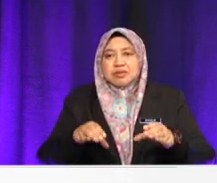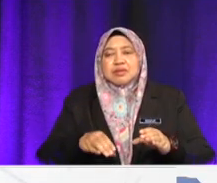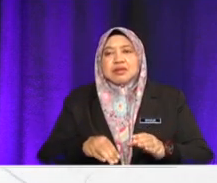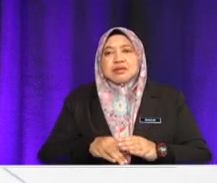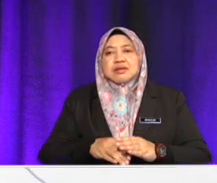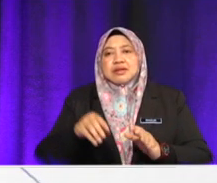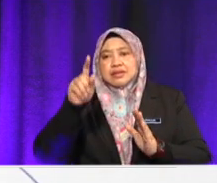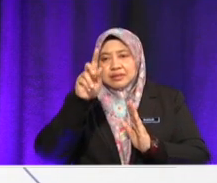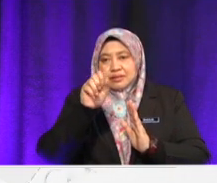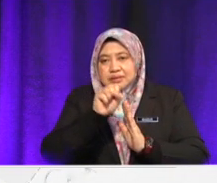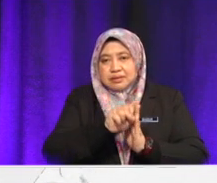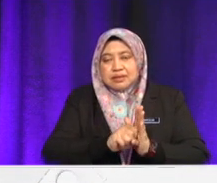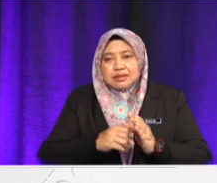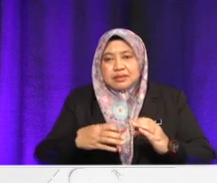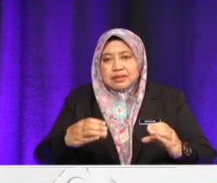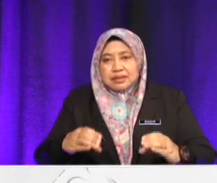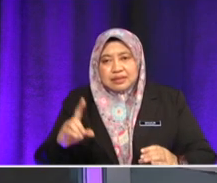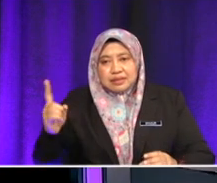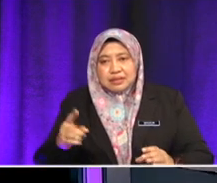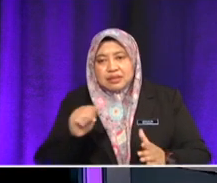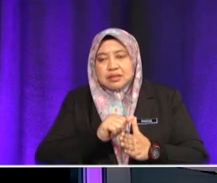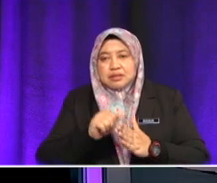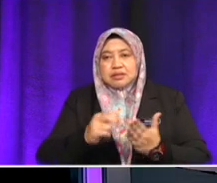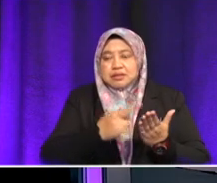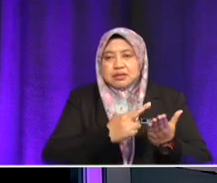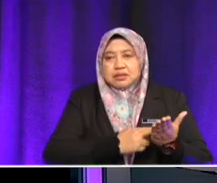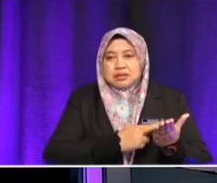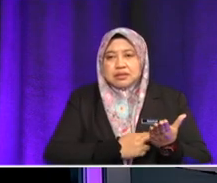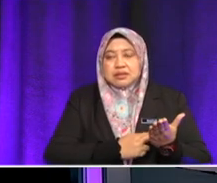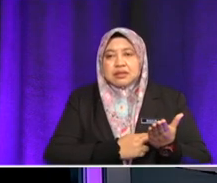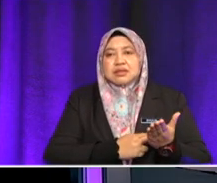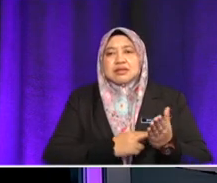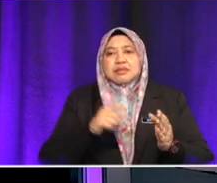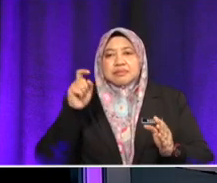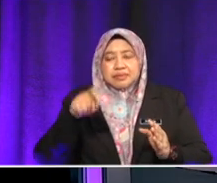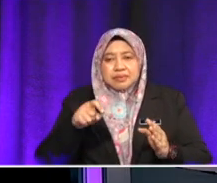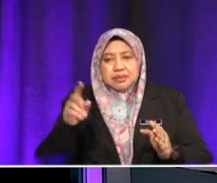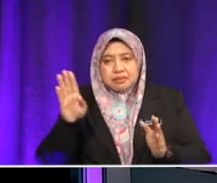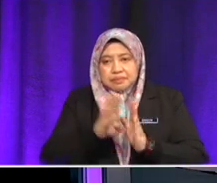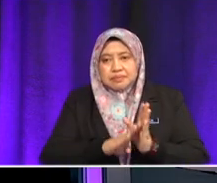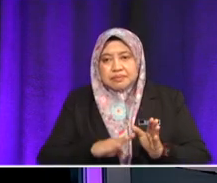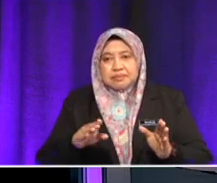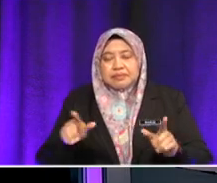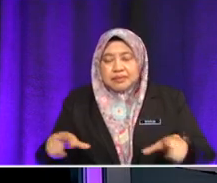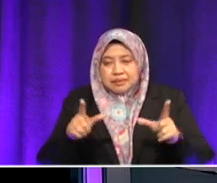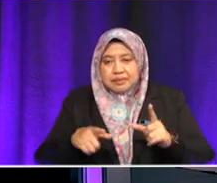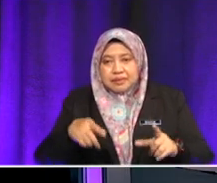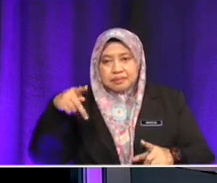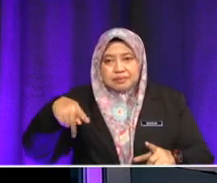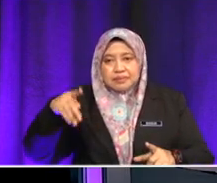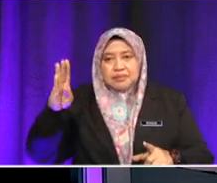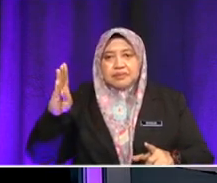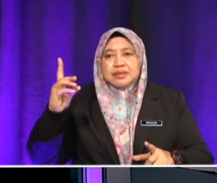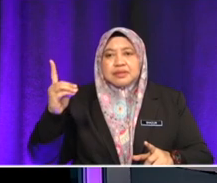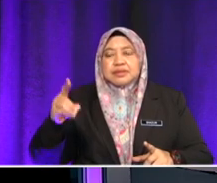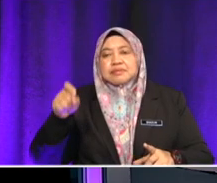terancam Cikgu sebab itu saya katakan tadi pelaksanaan ini perlu autentik perlu bersahaja pelaksanaan PDP dalam PBB ini ya